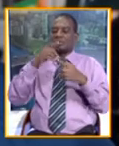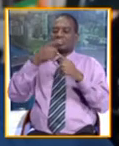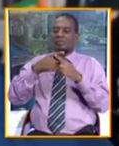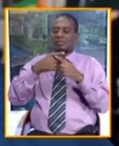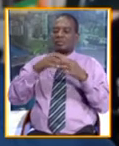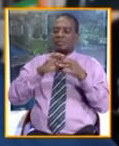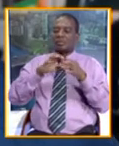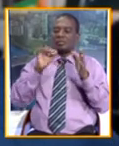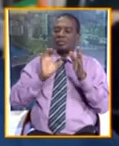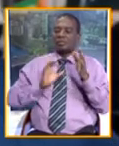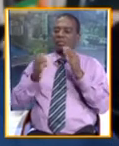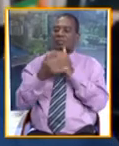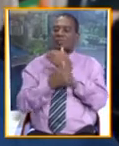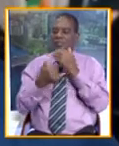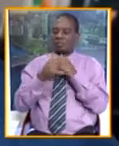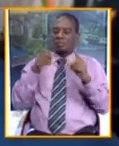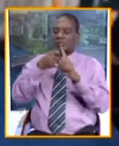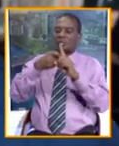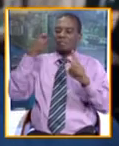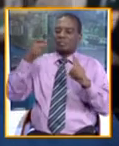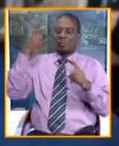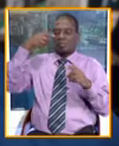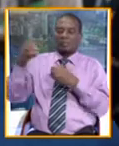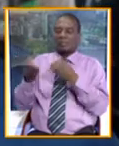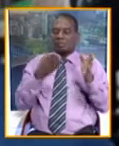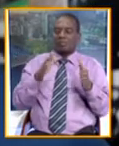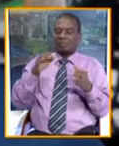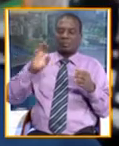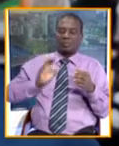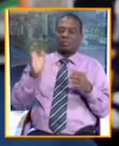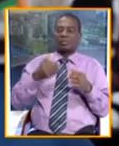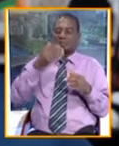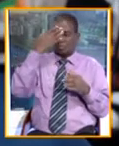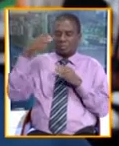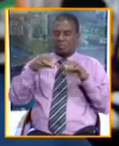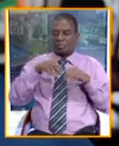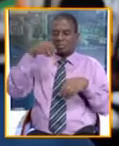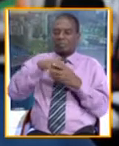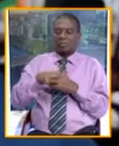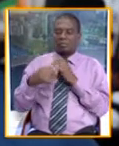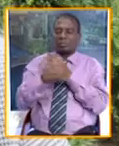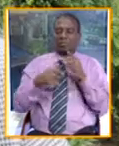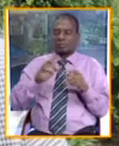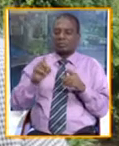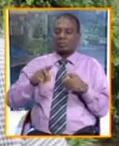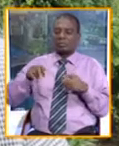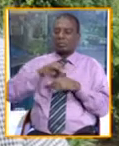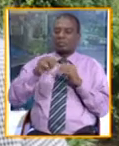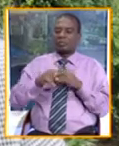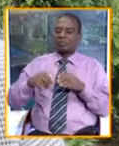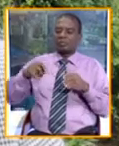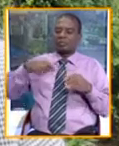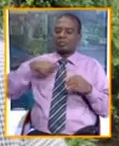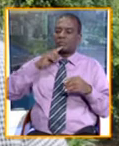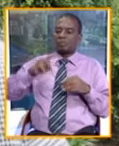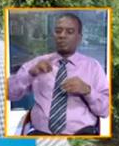pouvoir apporter notre savoir-faire dans le pays où tout a commencé. Je suis surtout contente